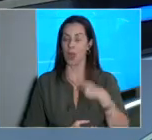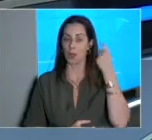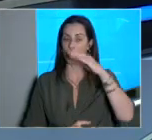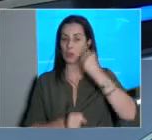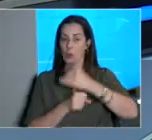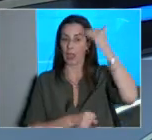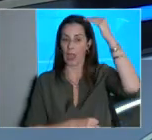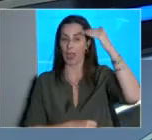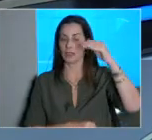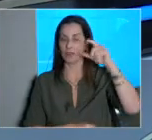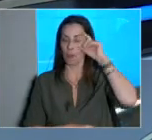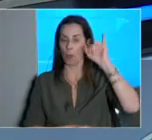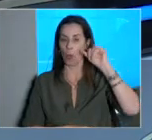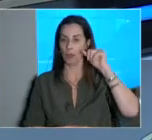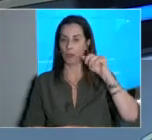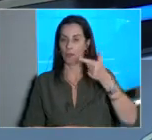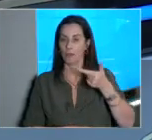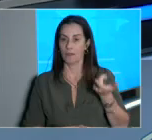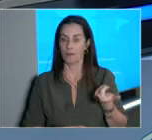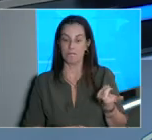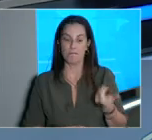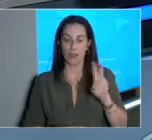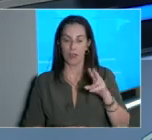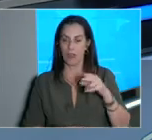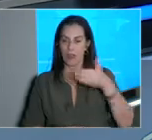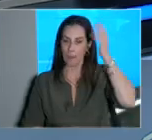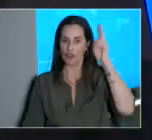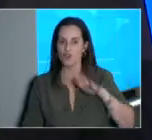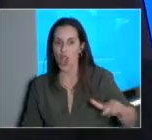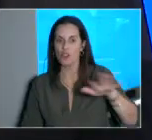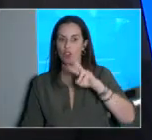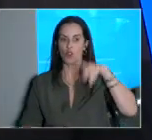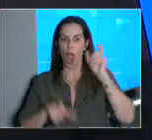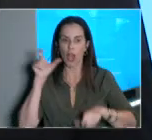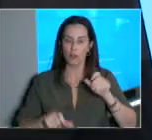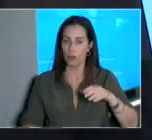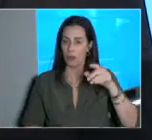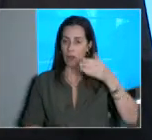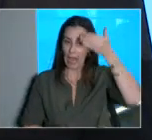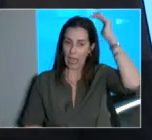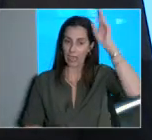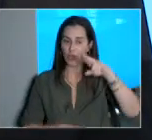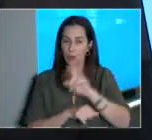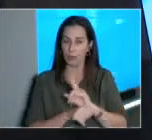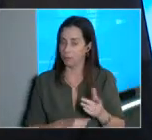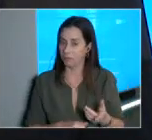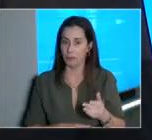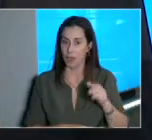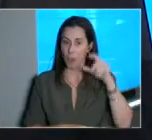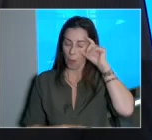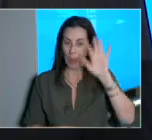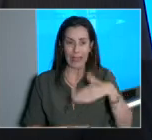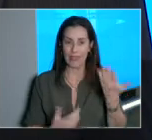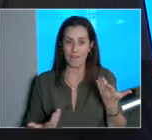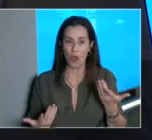גנץ ובוגי יעלון בלי יאיר לפיד. זאת אומרת, ליאיר לפיד יש את תשתית השטח, יש לו את המצביעים, יש לו את האנשים. לבני גנץ יש בינתיים לא המון, לבוגי יעלון